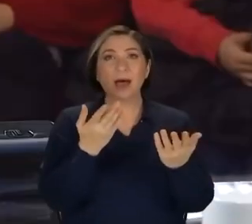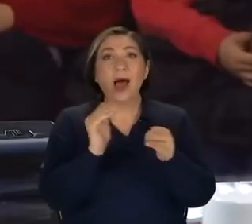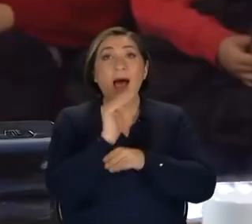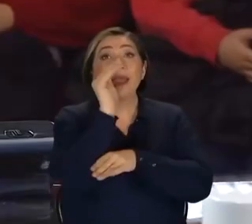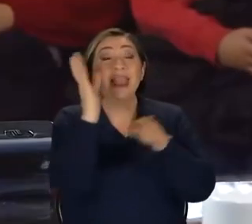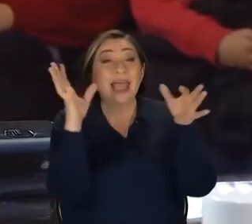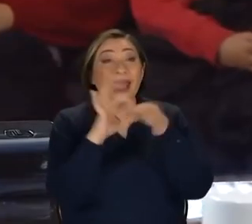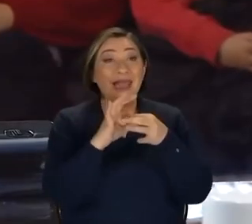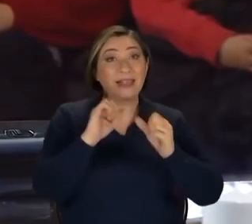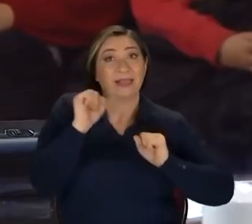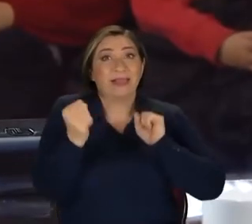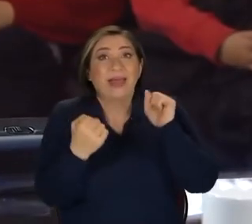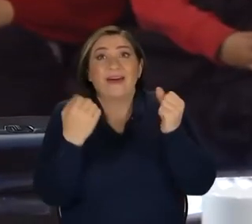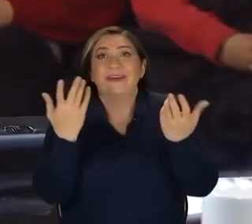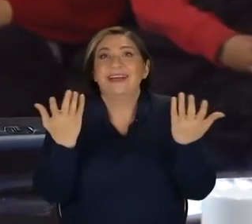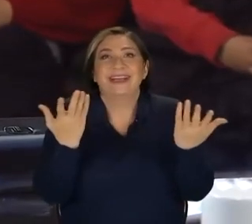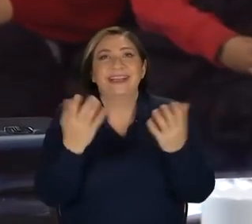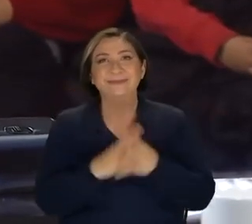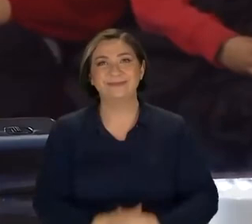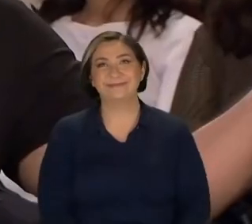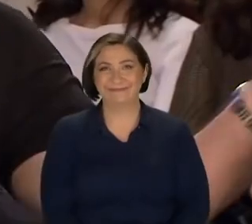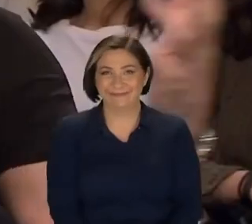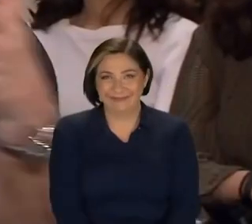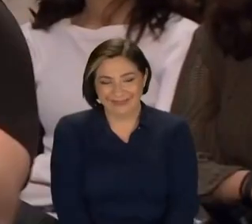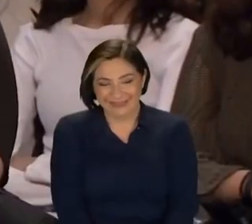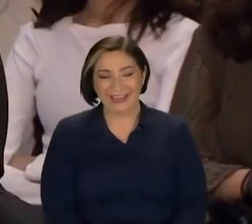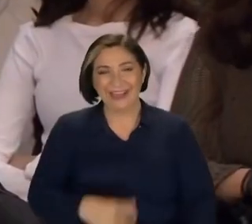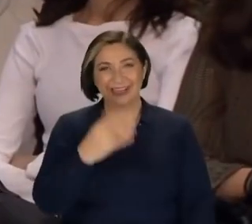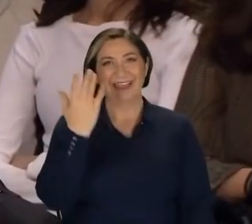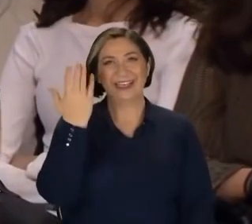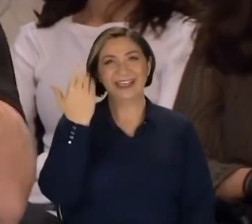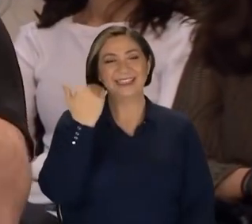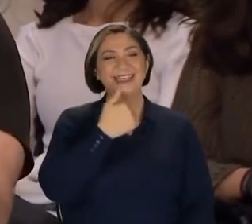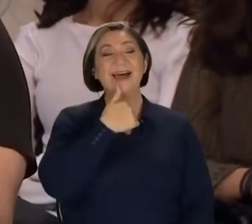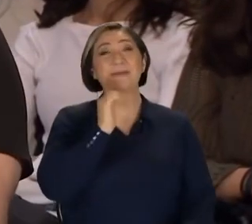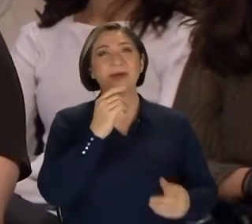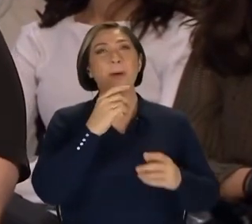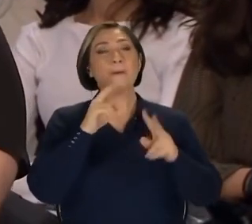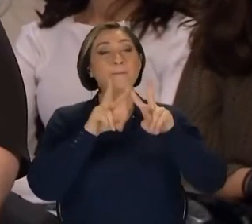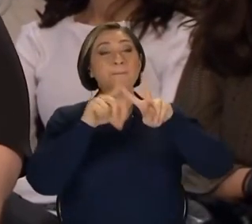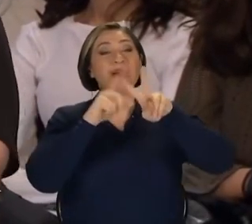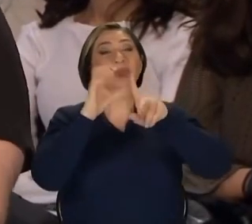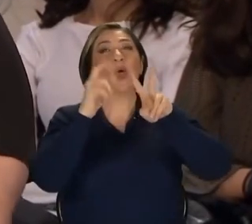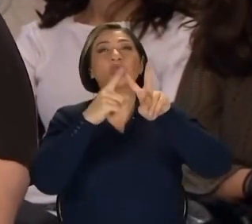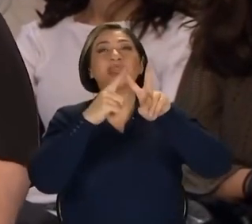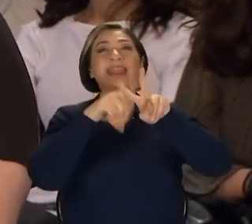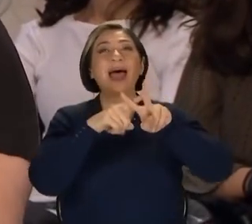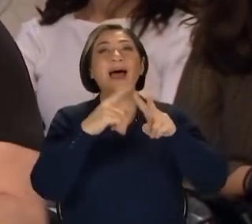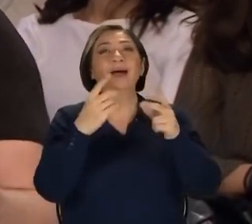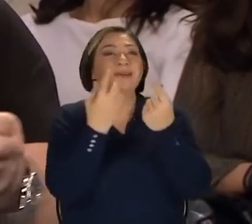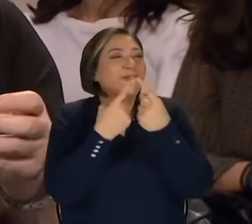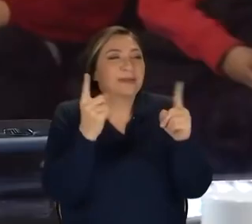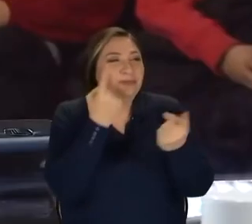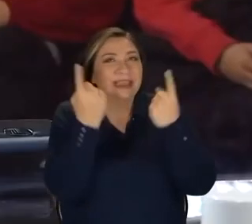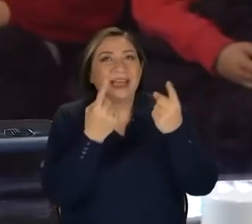hayatla ilgili tavır, hayatla ilgili... Ya abi geçen gün gördüm Okan, Madonna bile böyle aforizma